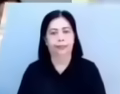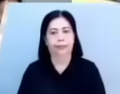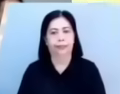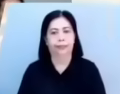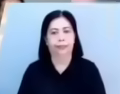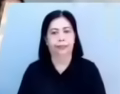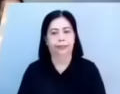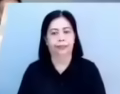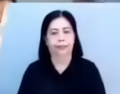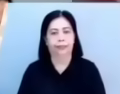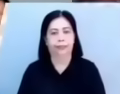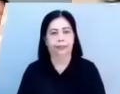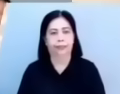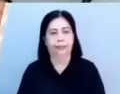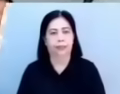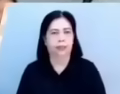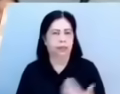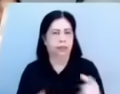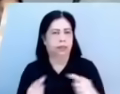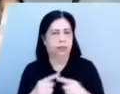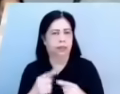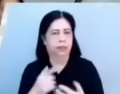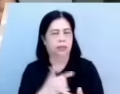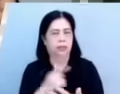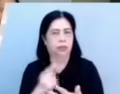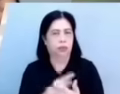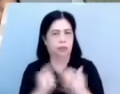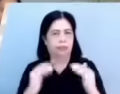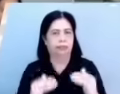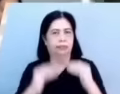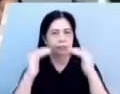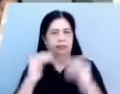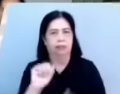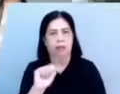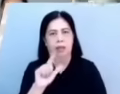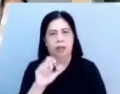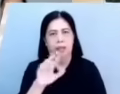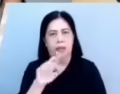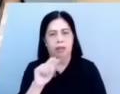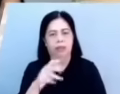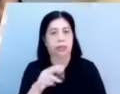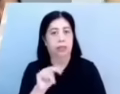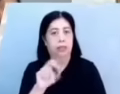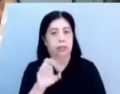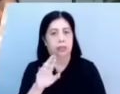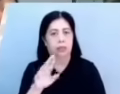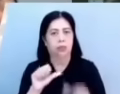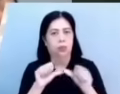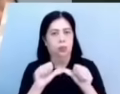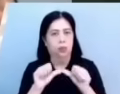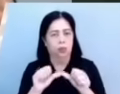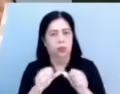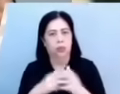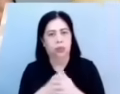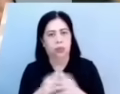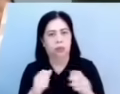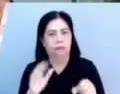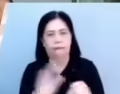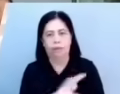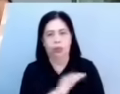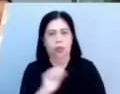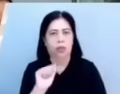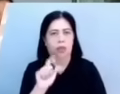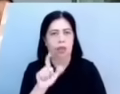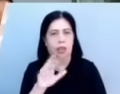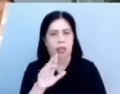Probably hanggang next week ay naka-heightened alert pa rin po tayo. Opo. Sa NCR, sir, ay magtutuloy-tuloy po yung ating full alert status hanggang matapos